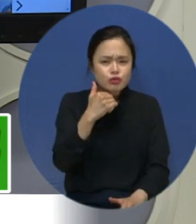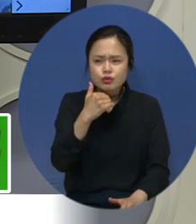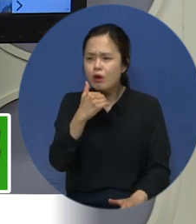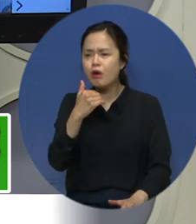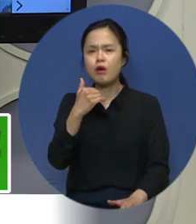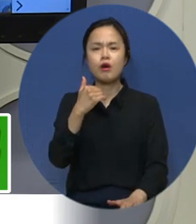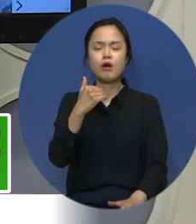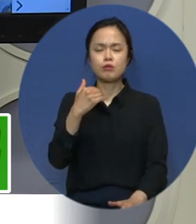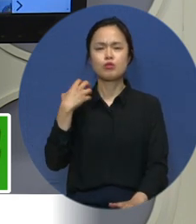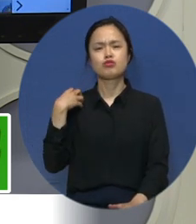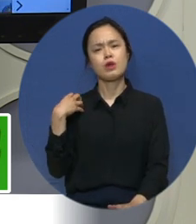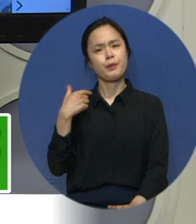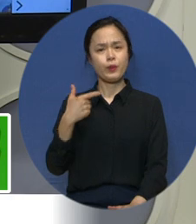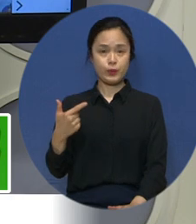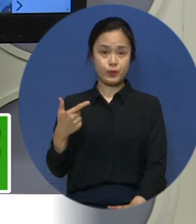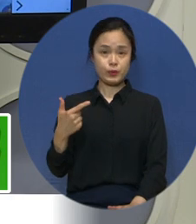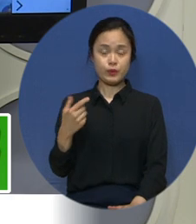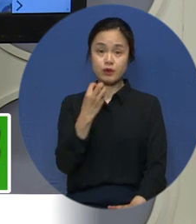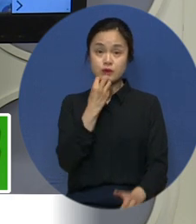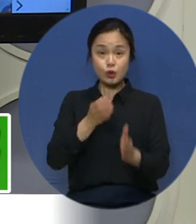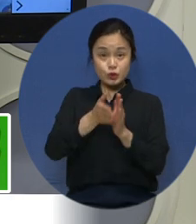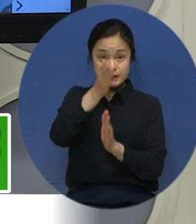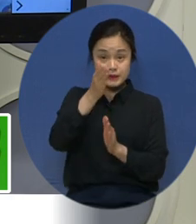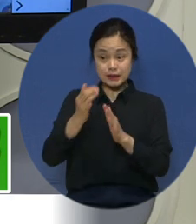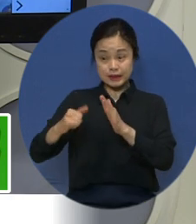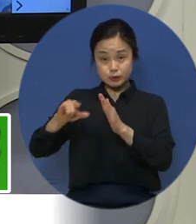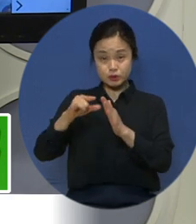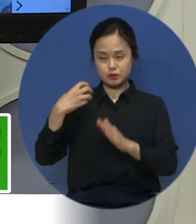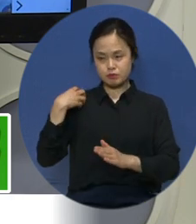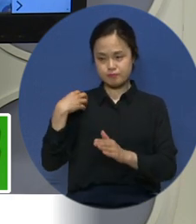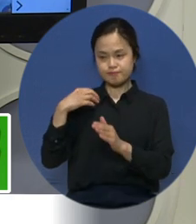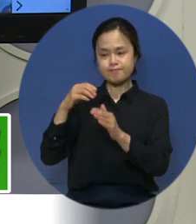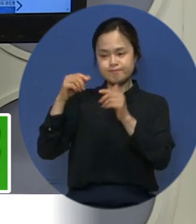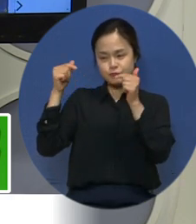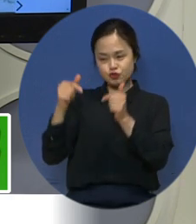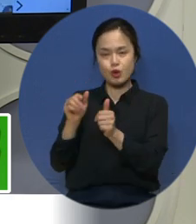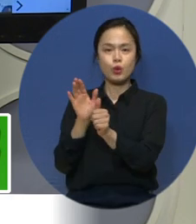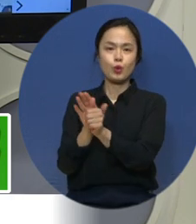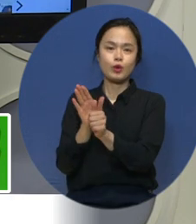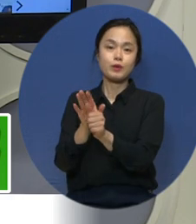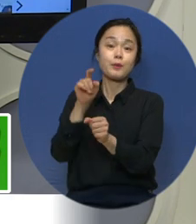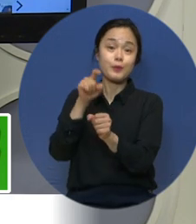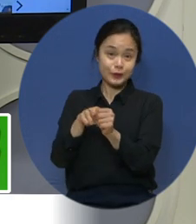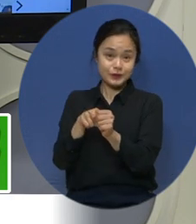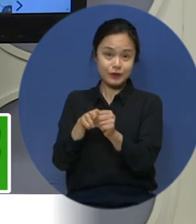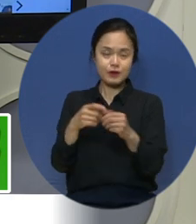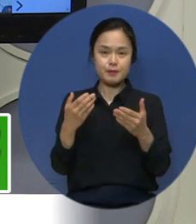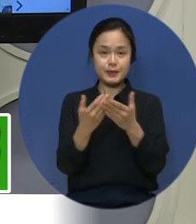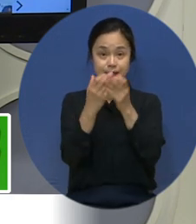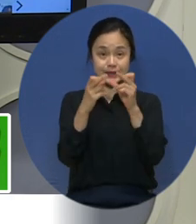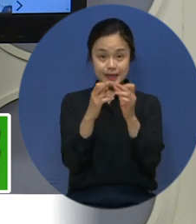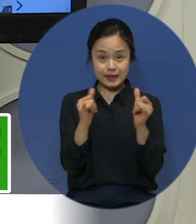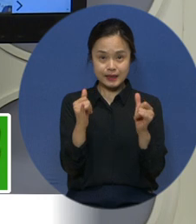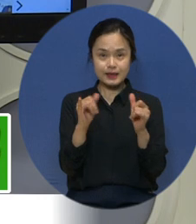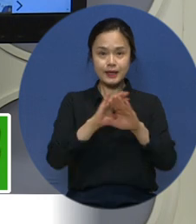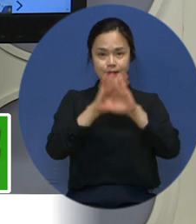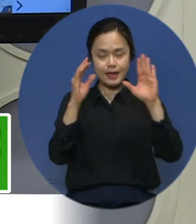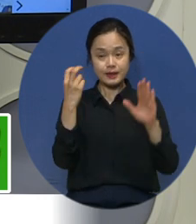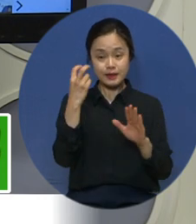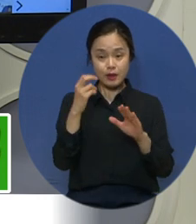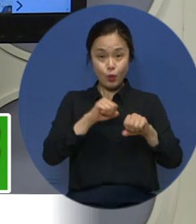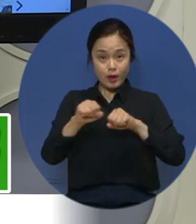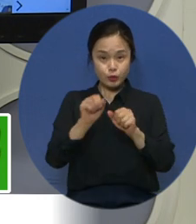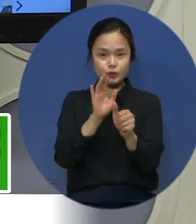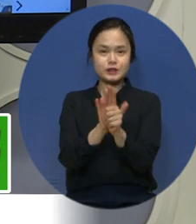있습니다 이에 서울시는 가족의 돌본 부담을 경감시키고 자 이번 갈 달 장애인 낮 활동 지원사업 을